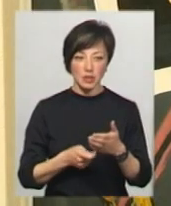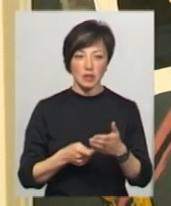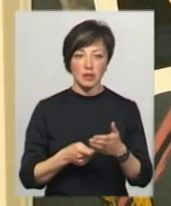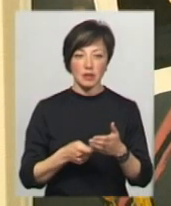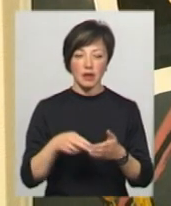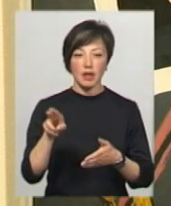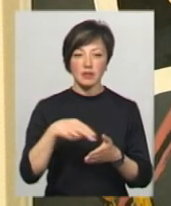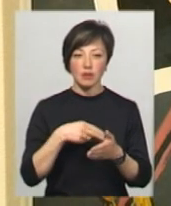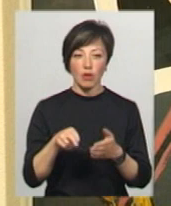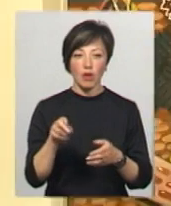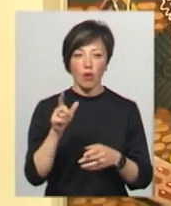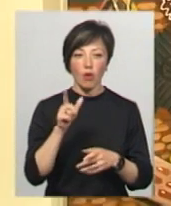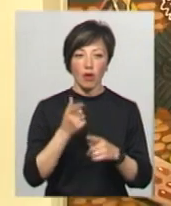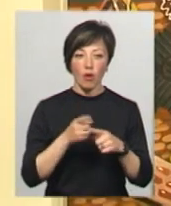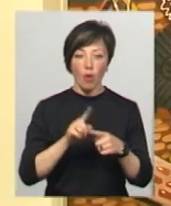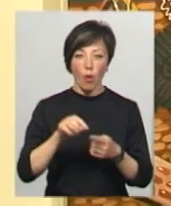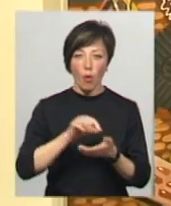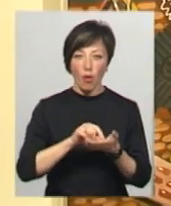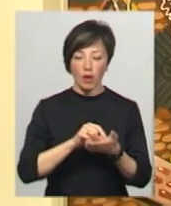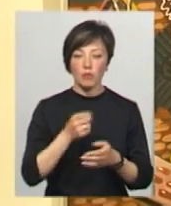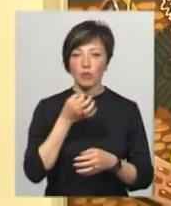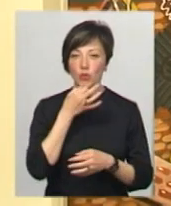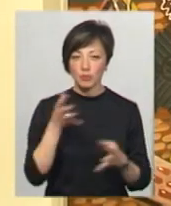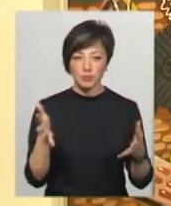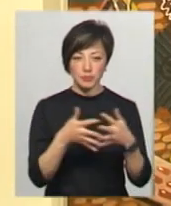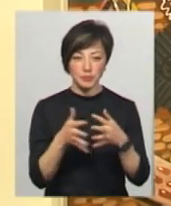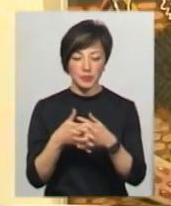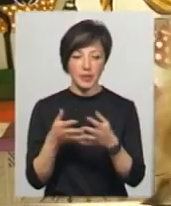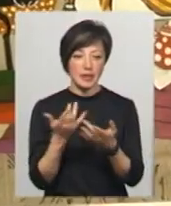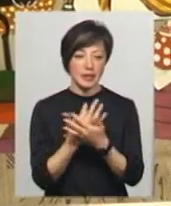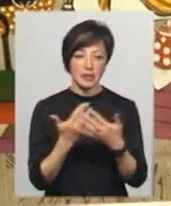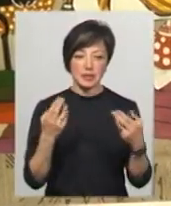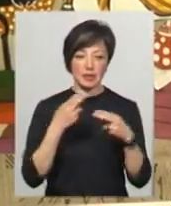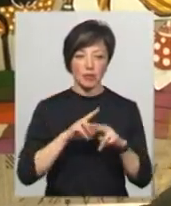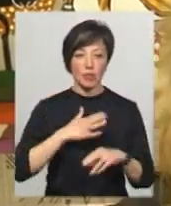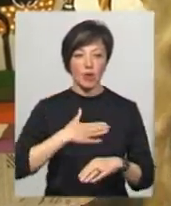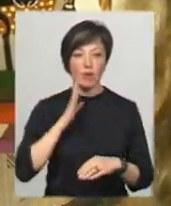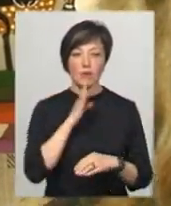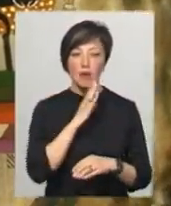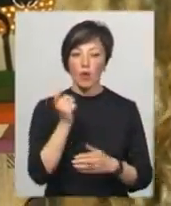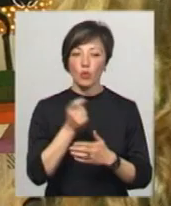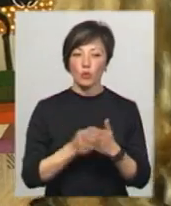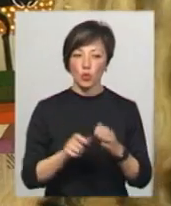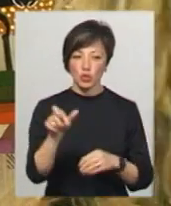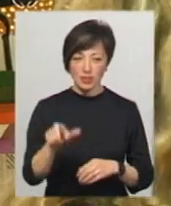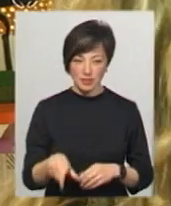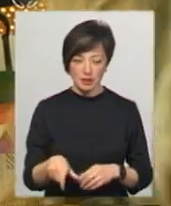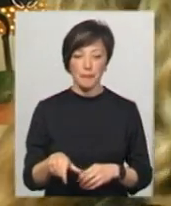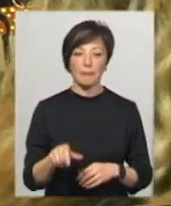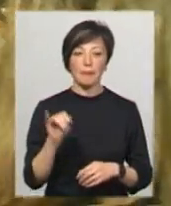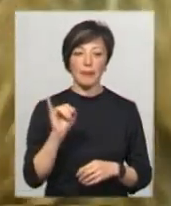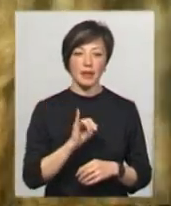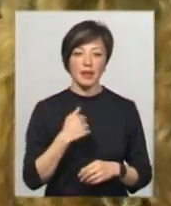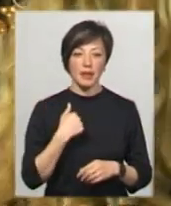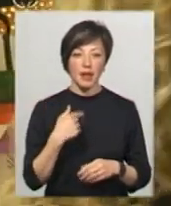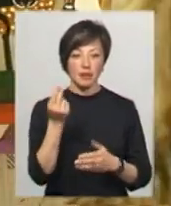кісточками, маркерами та коректором. Дівчина каже, подобається комбінувати різні техніки. Моя мама, вона художниця, вона малює. І